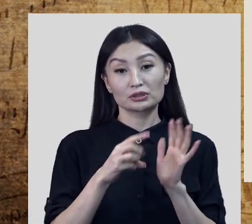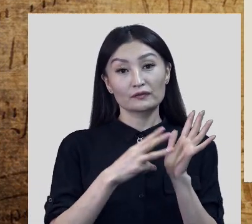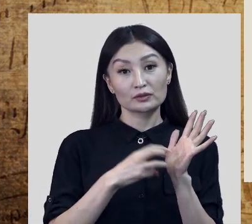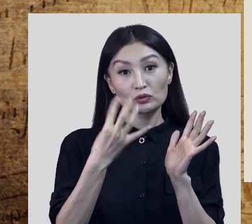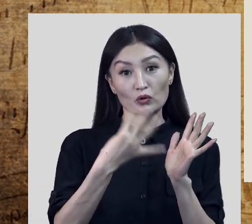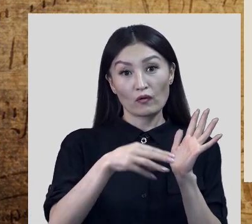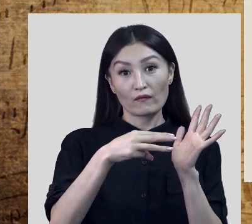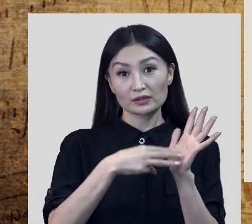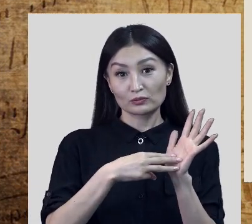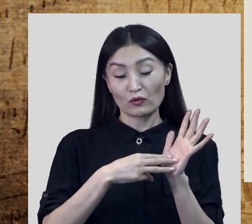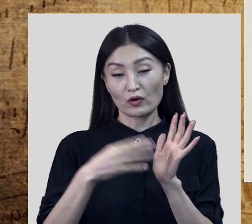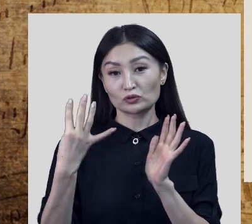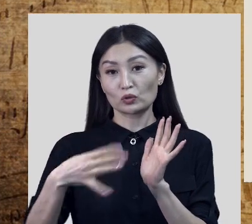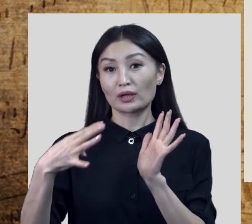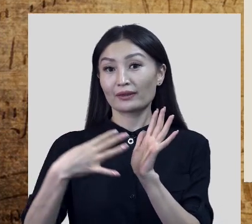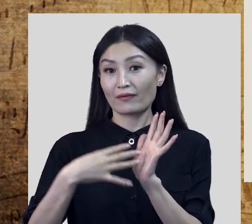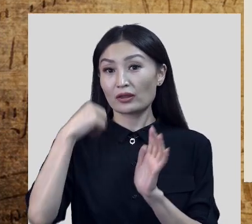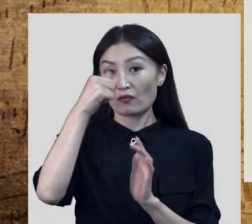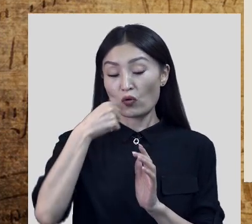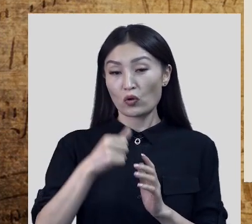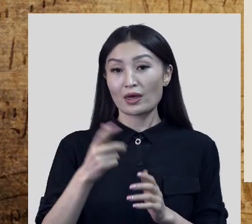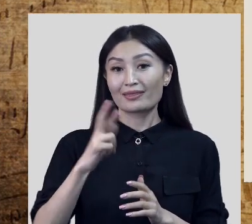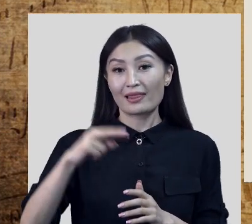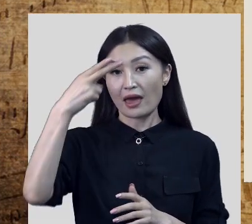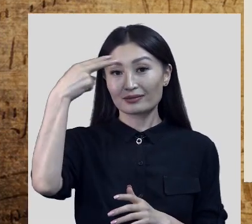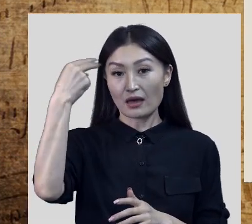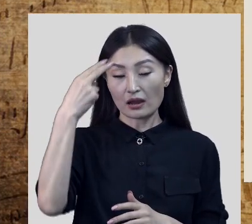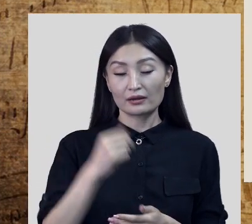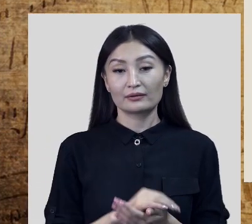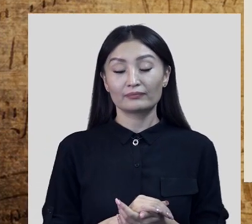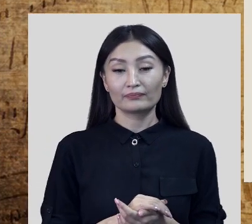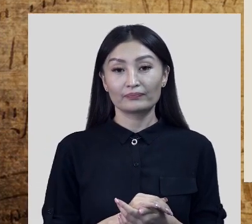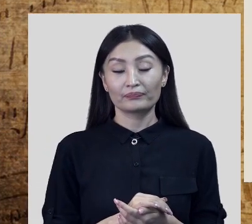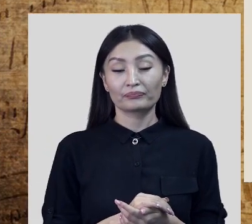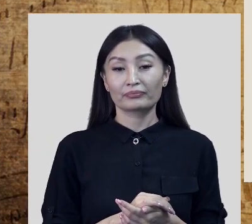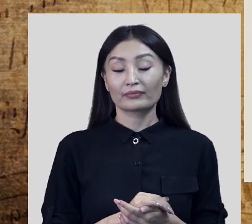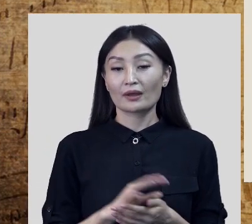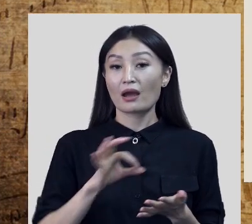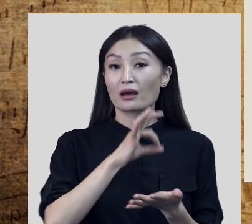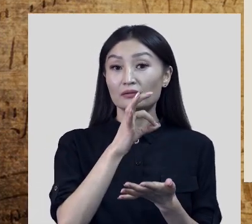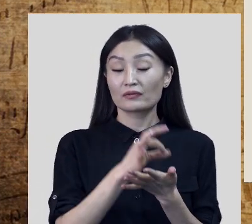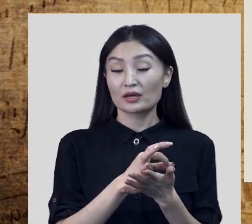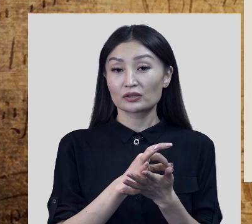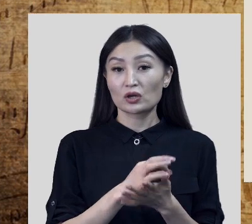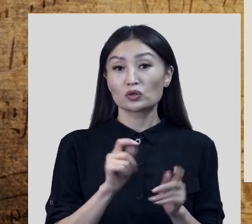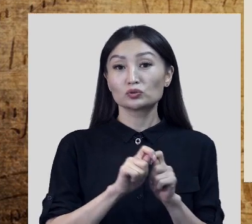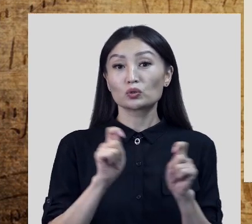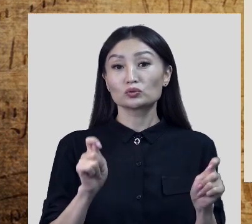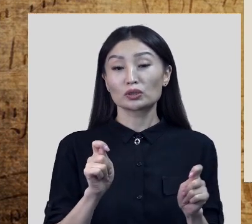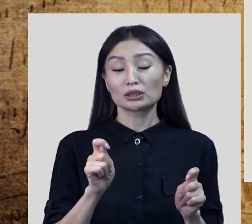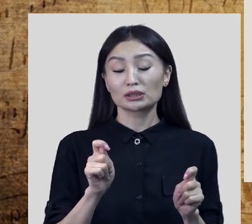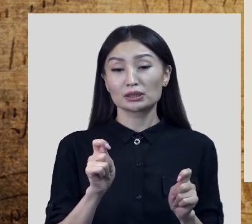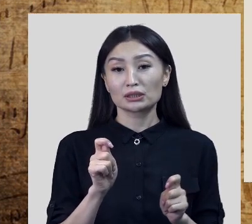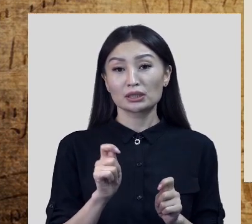1848 и 1849 года для италии варианты ответов созданы предпосылки